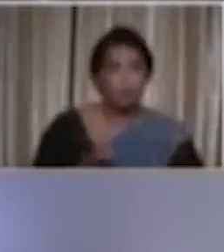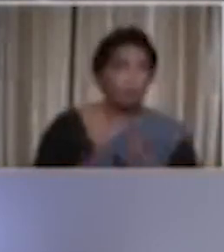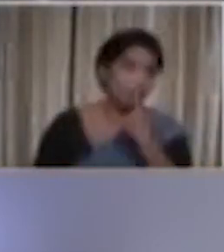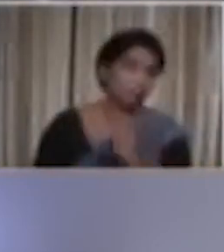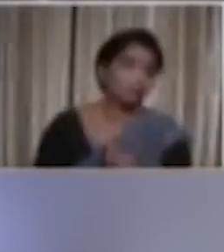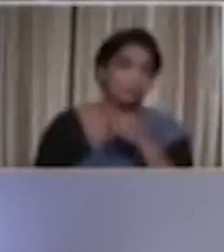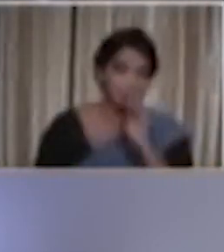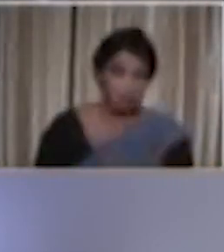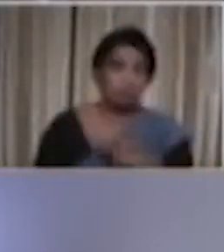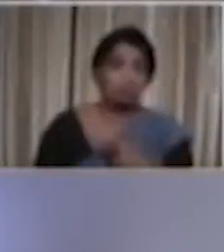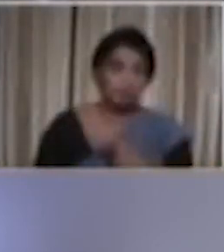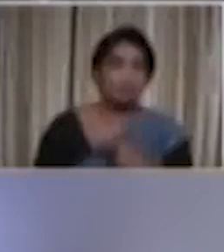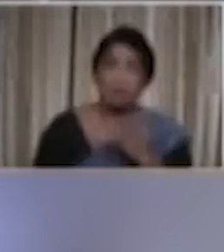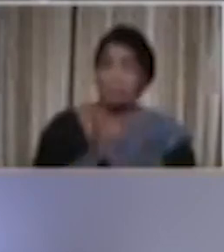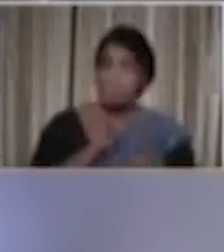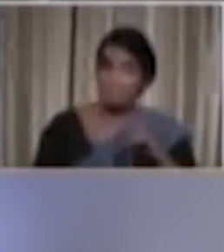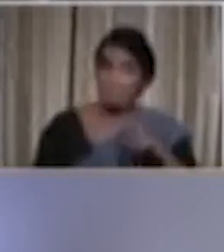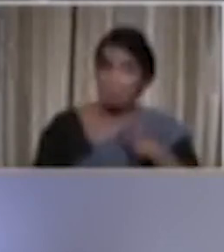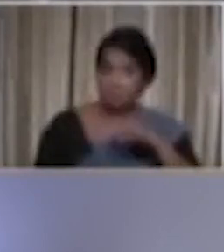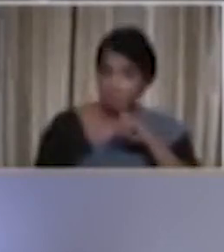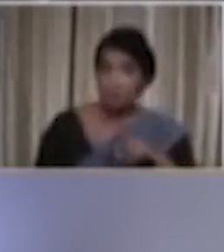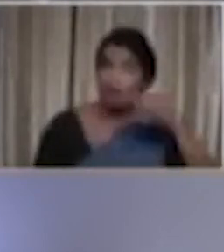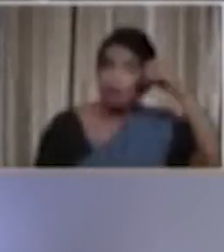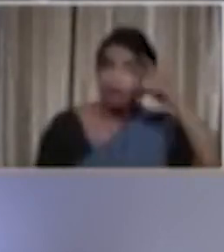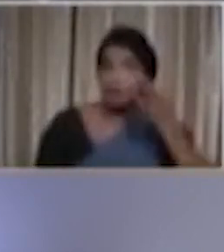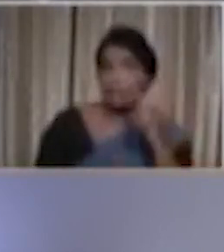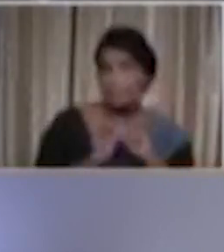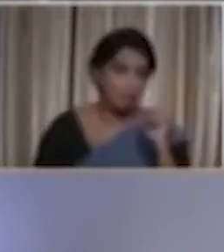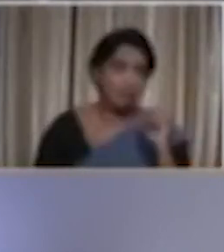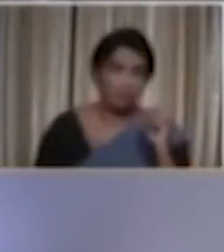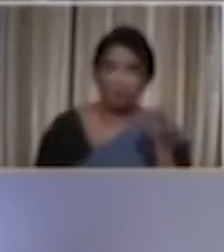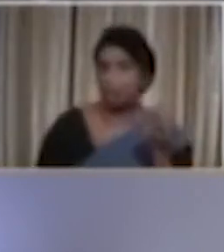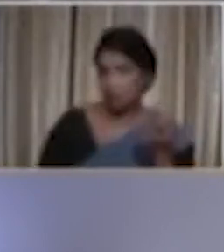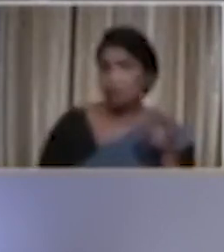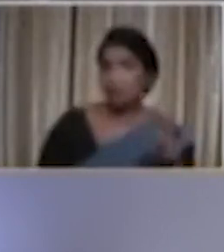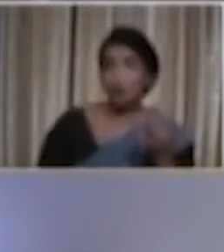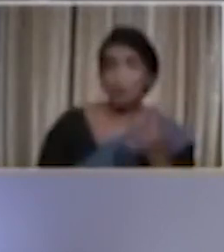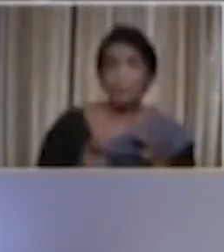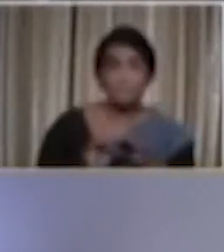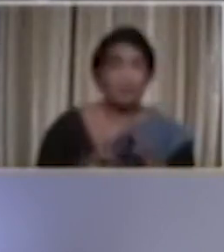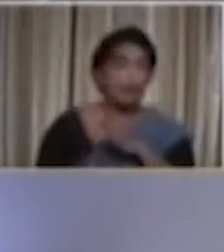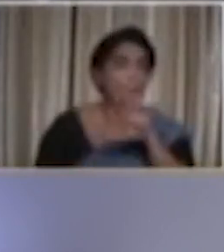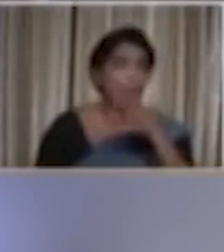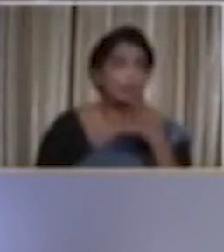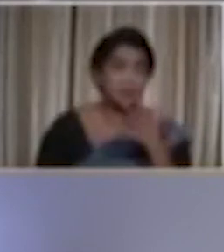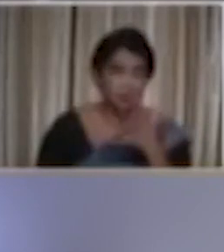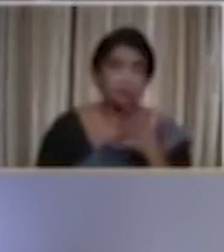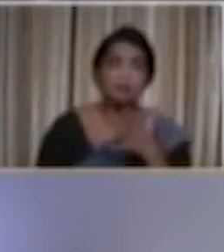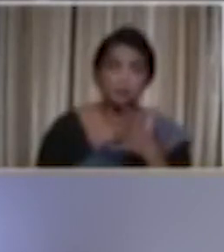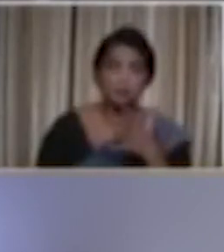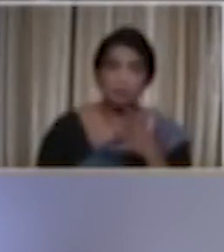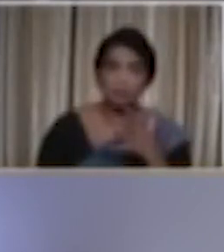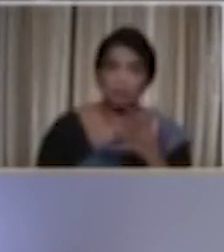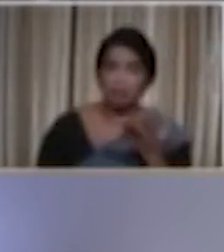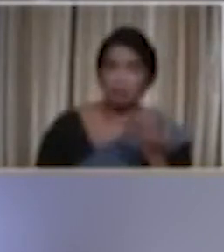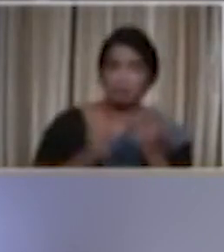ඉල්ලීමක් කරලා තියෙනවා මගෙනුත් අමාත්‍යංශෙනුත් විදුලි බිල සංශෝධනයක් කළ යුතුයි කියලා. එතන රුපියල් බිලියන 500ක තියෙනවා